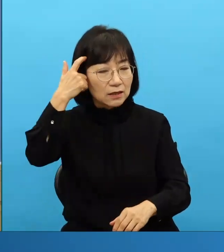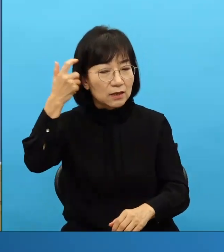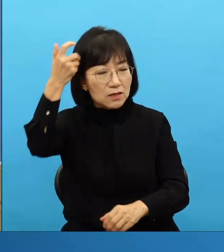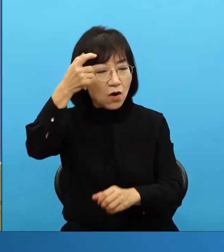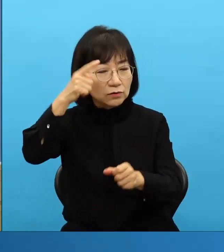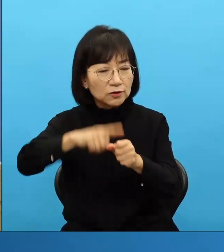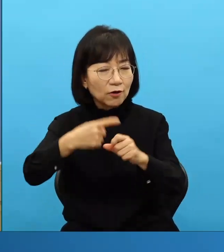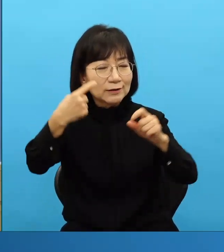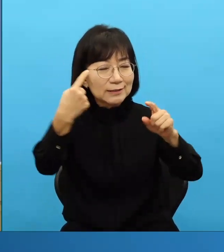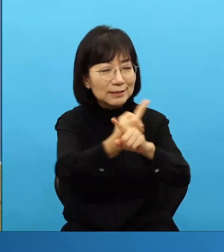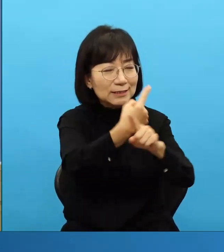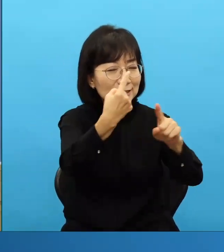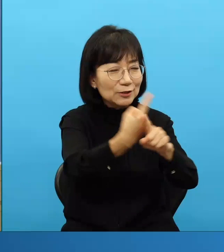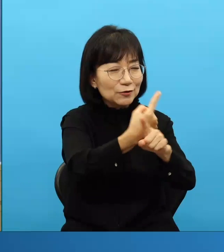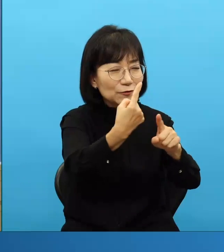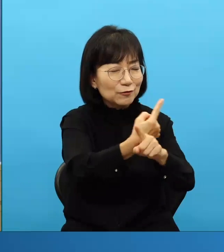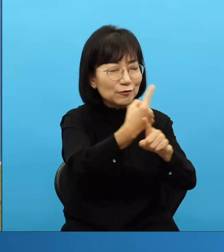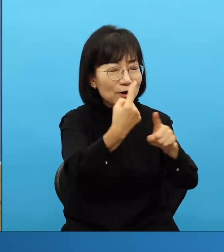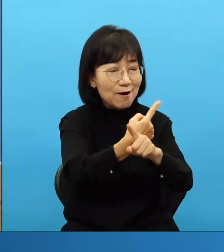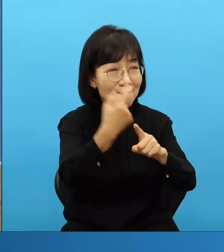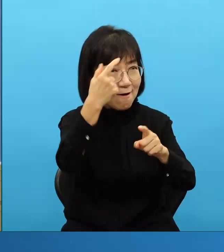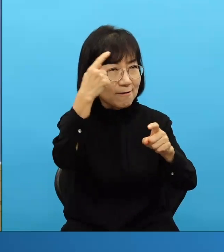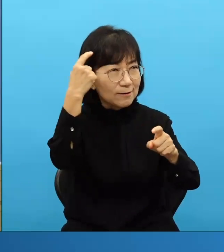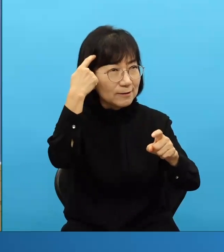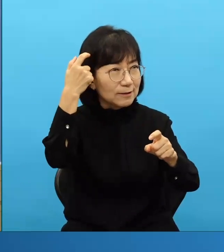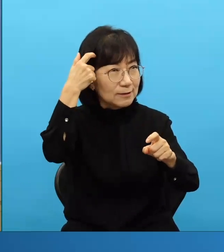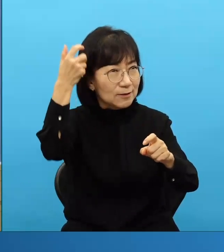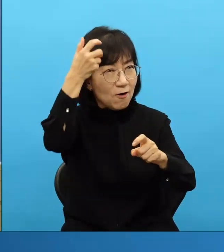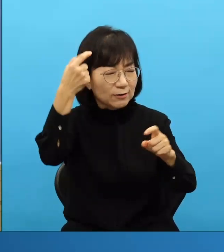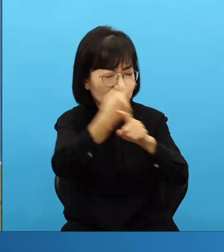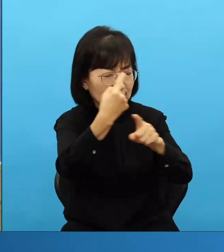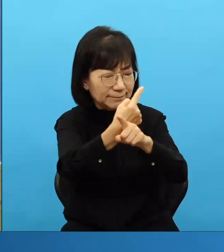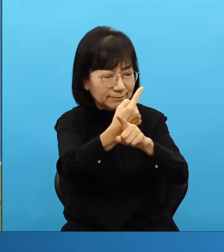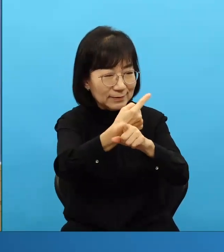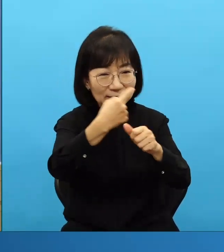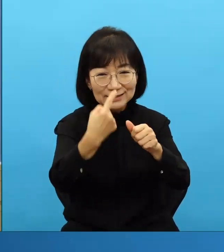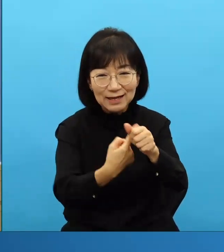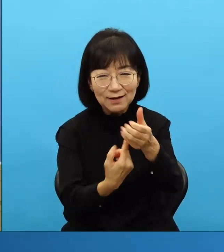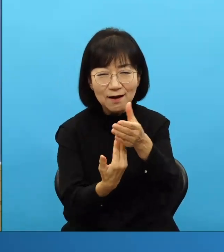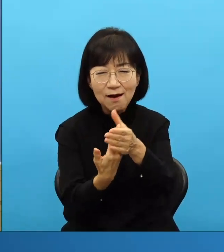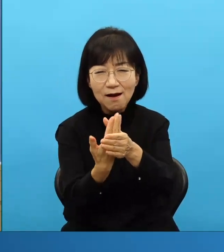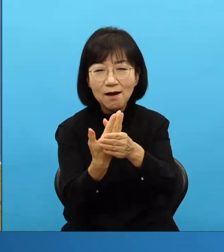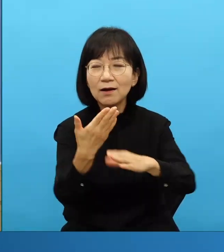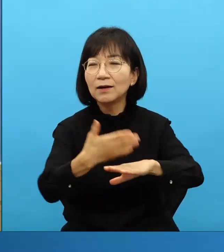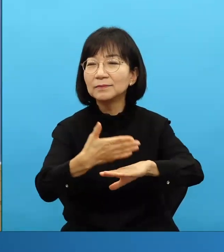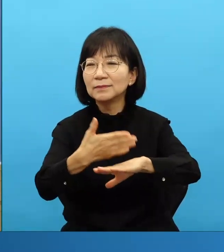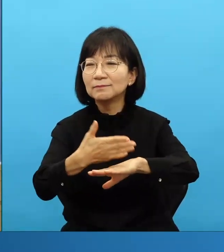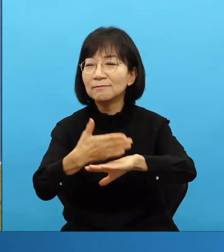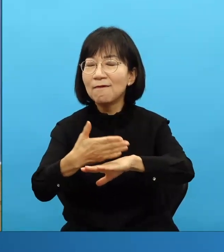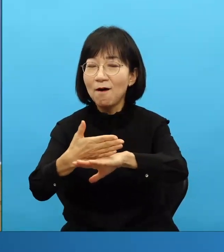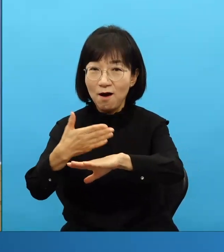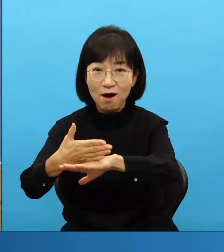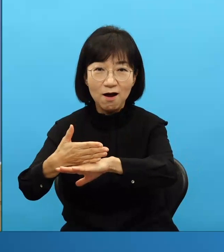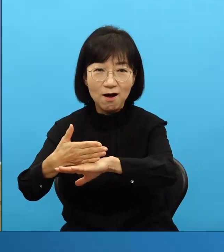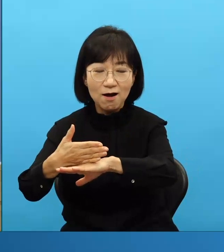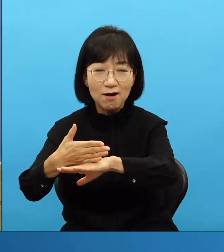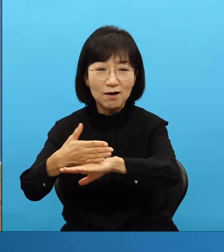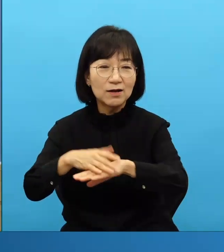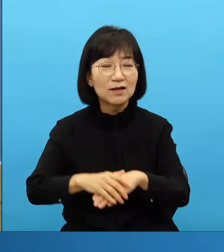열매 중에 하나가 감사예요. You know, giving thanks, this is a fruit that bears the more that you are healed, spiritually healed. 237 나라